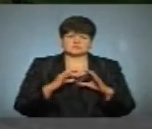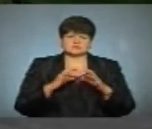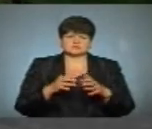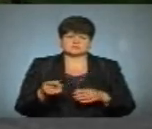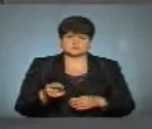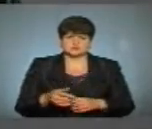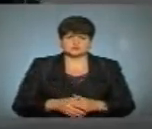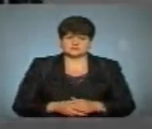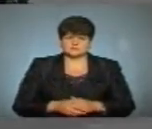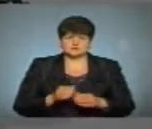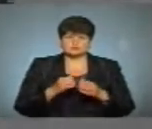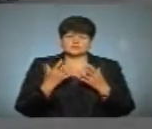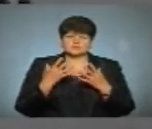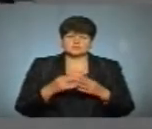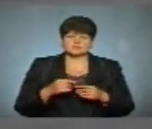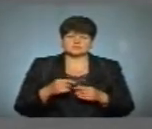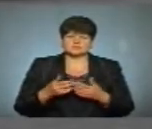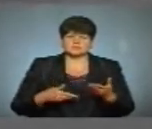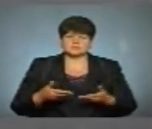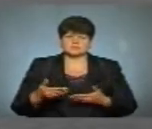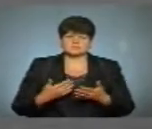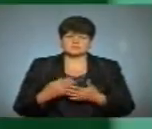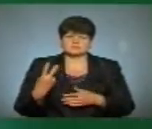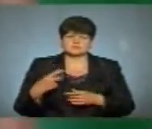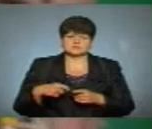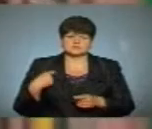Тернополі. Щодня проходить до 20 кілометрів.